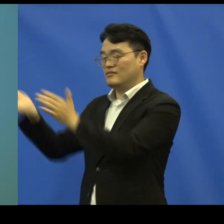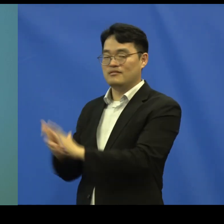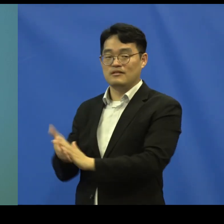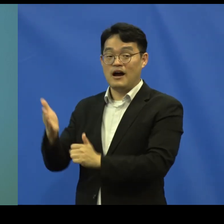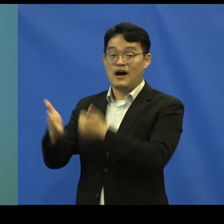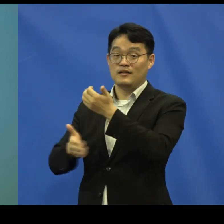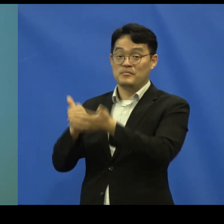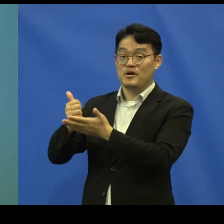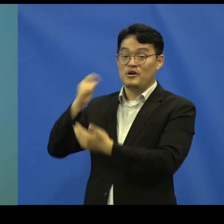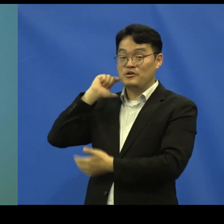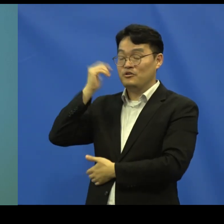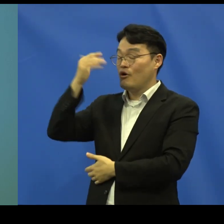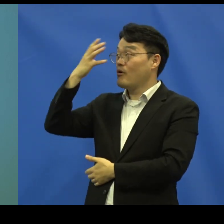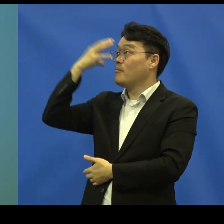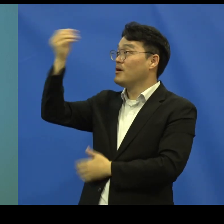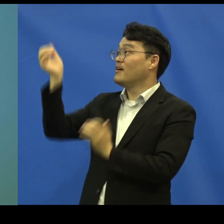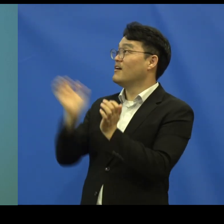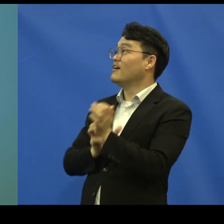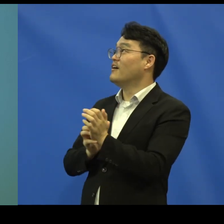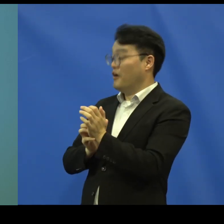본 사람이 예배를 하는 거예요.